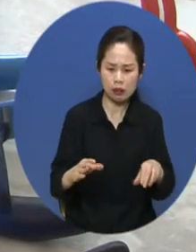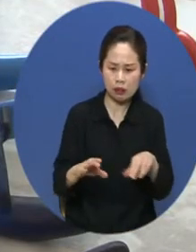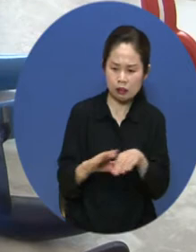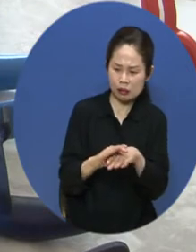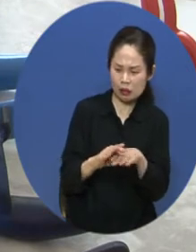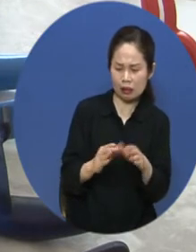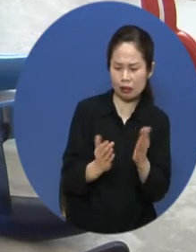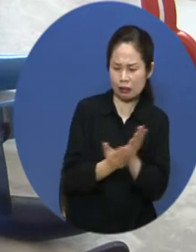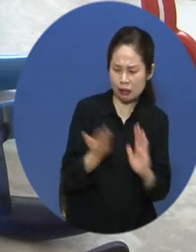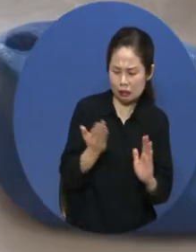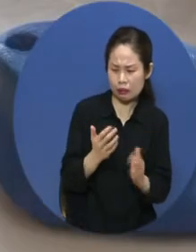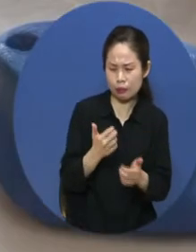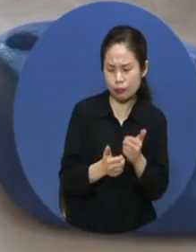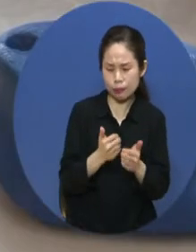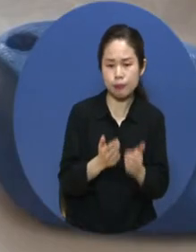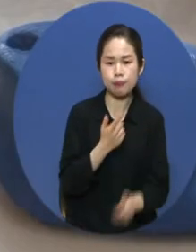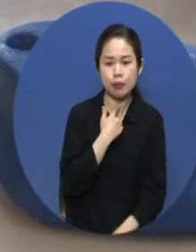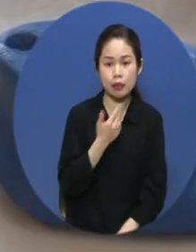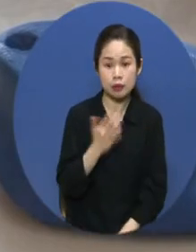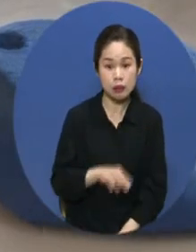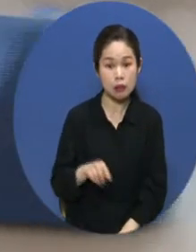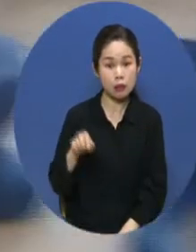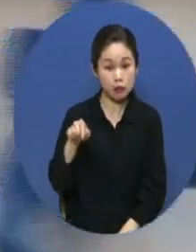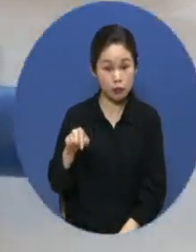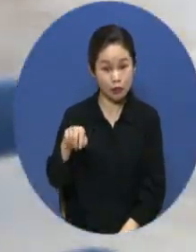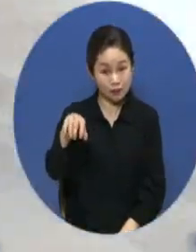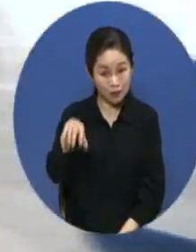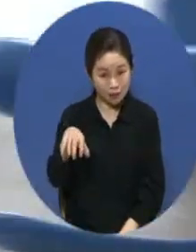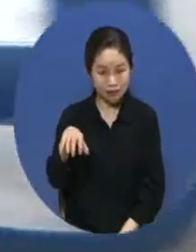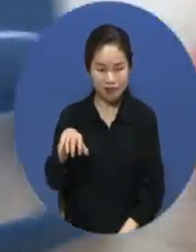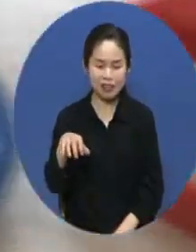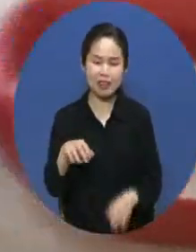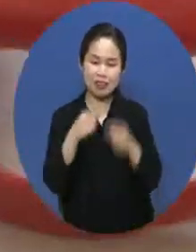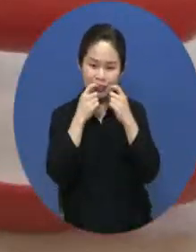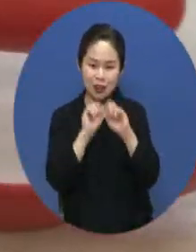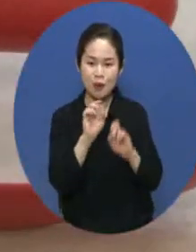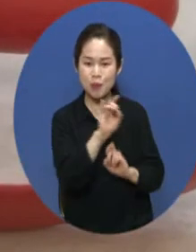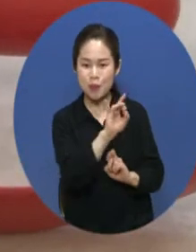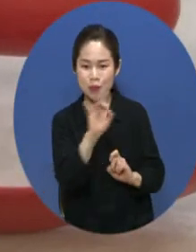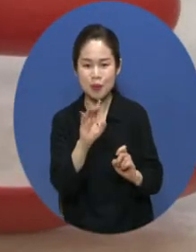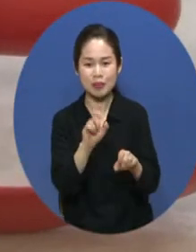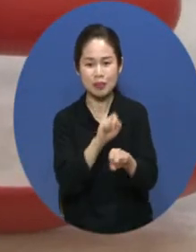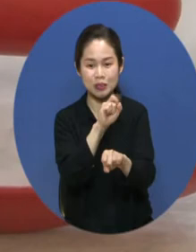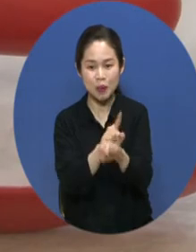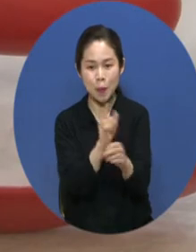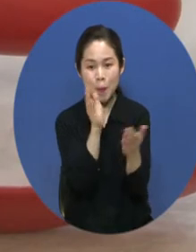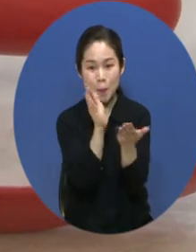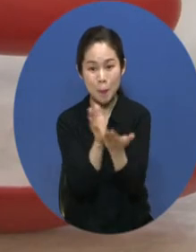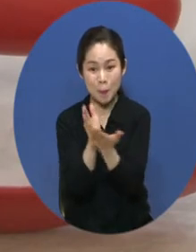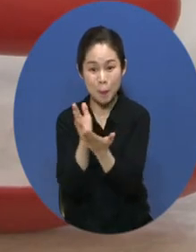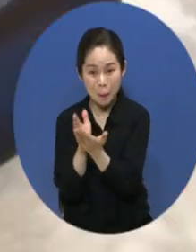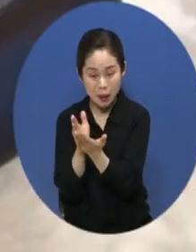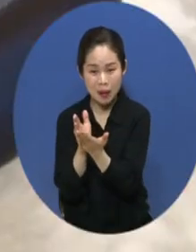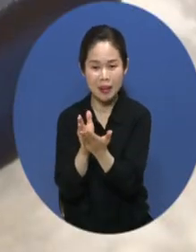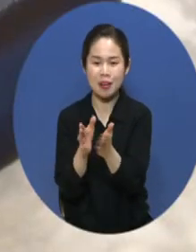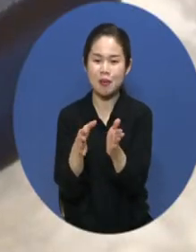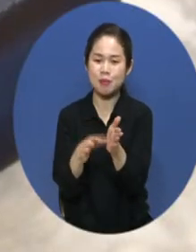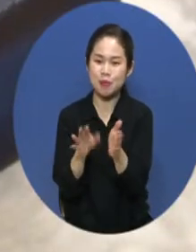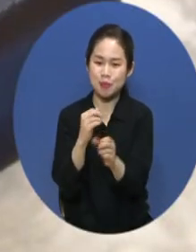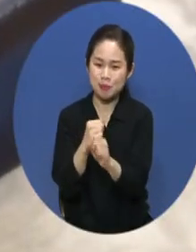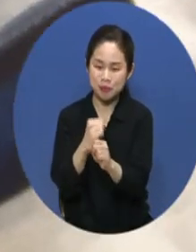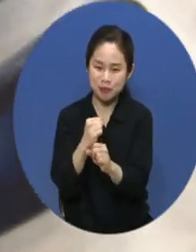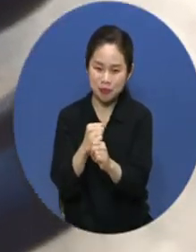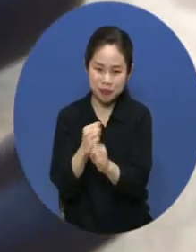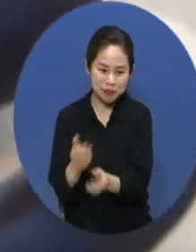많았지만 그리플레이에서는 개인의 특성에 맞게 다양한 기구를 제작, 보급하고 있습니다.